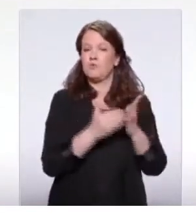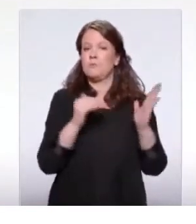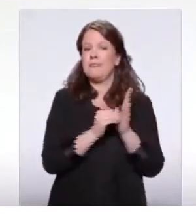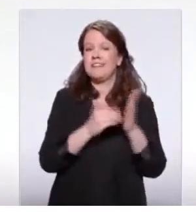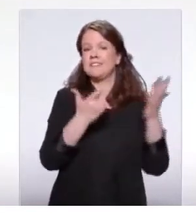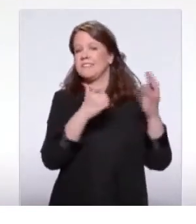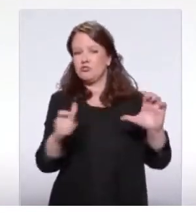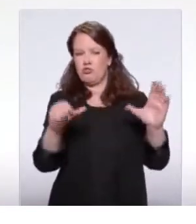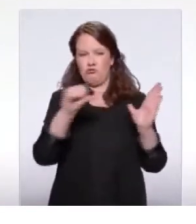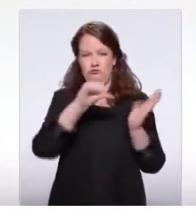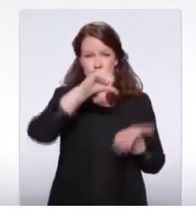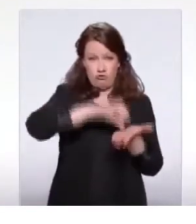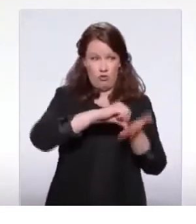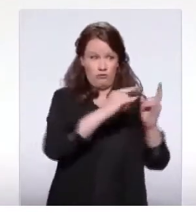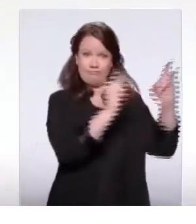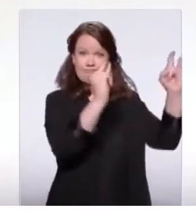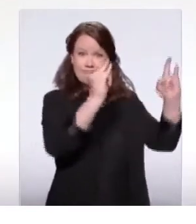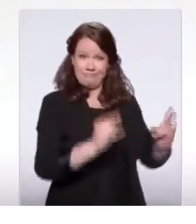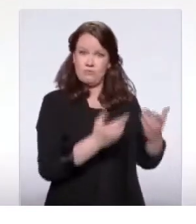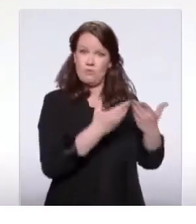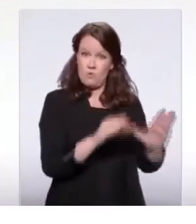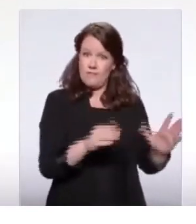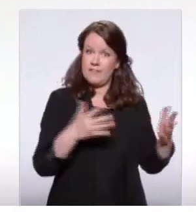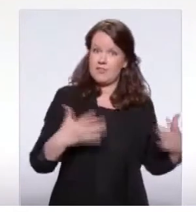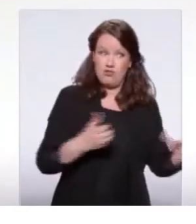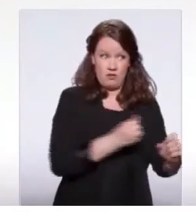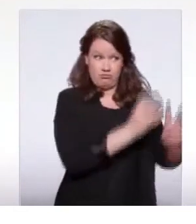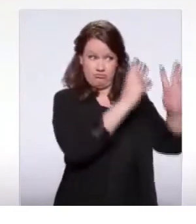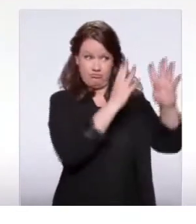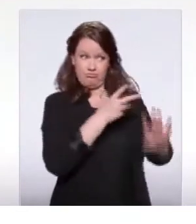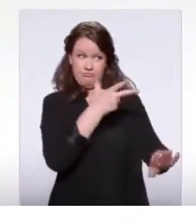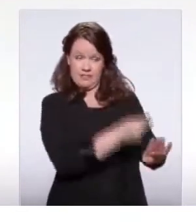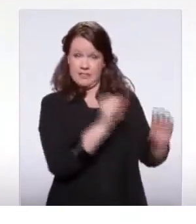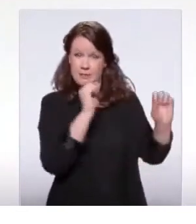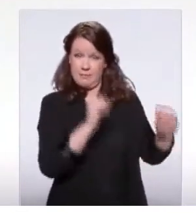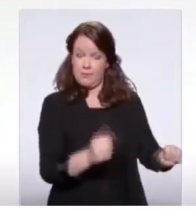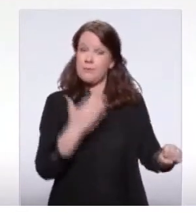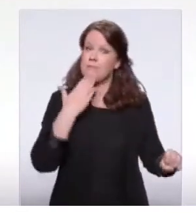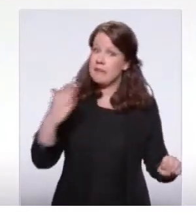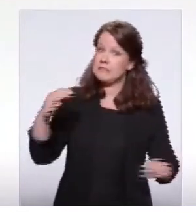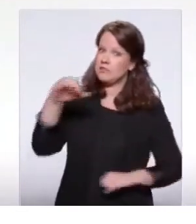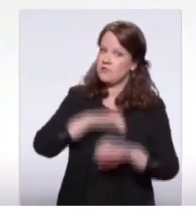l'engagement exemplaire de nos maires que je veux ici remercier une fois encore.